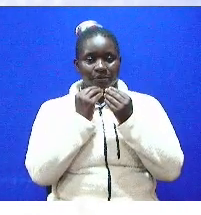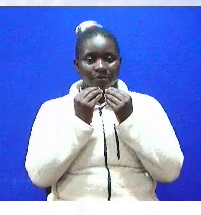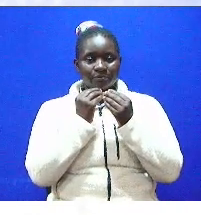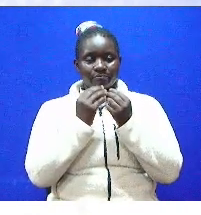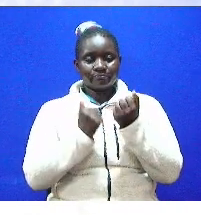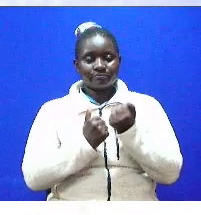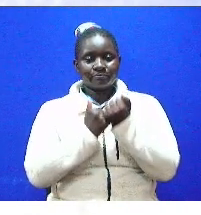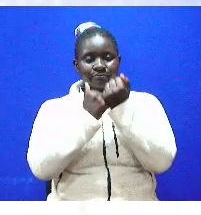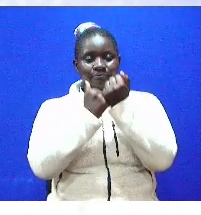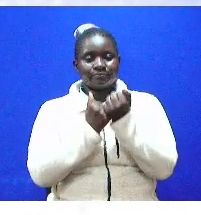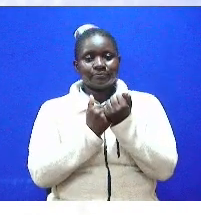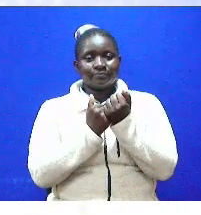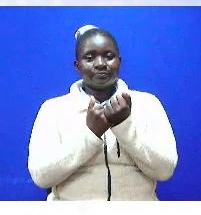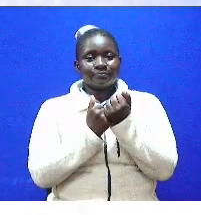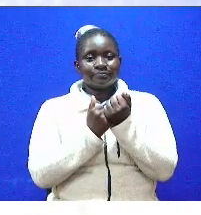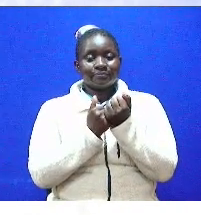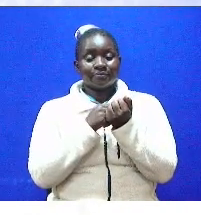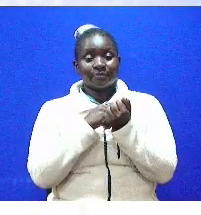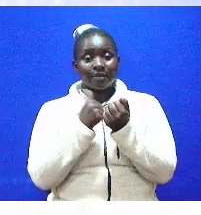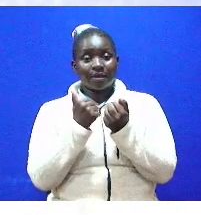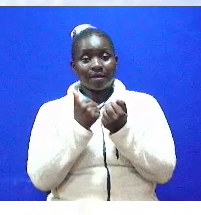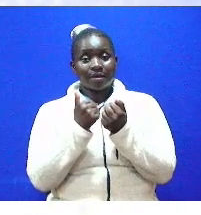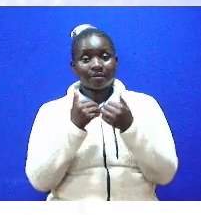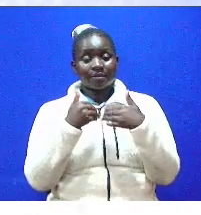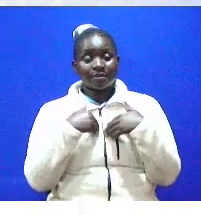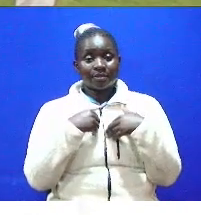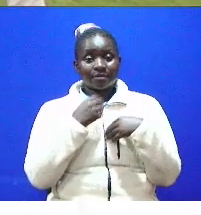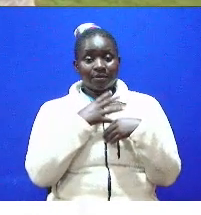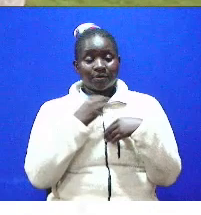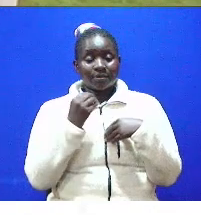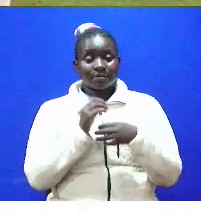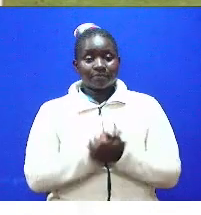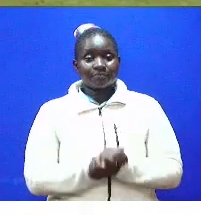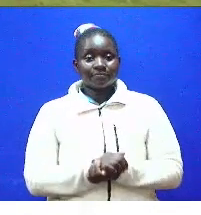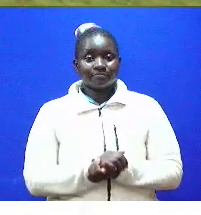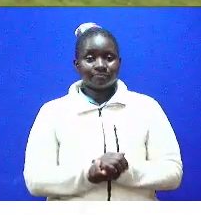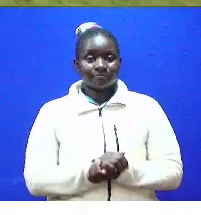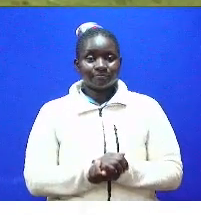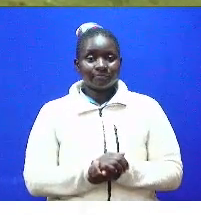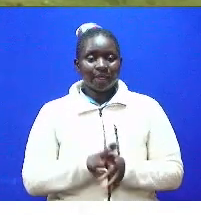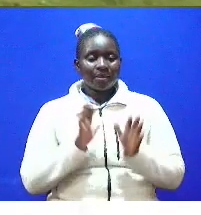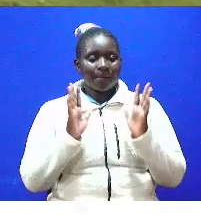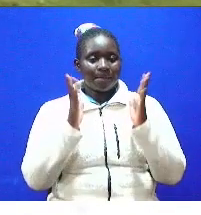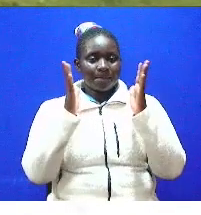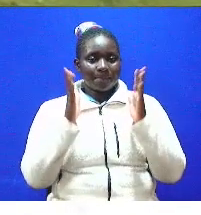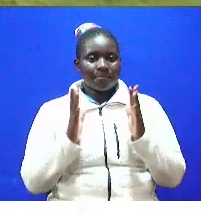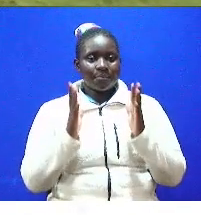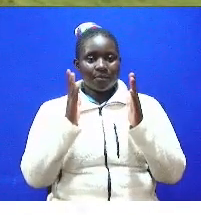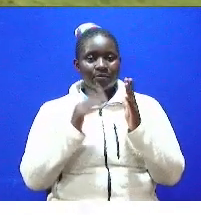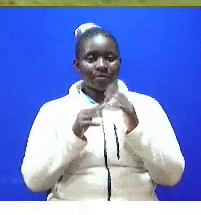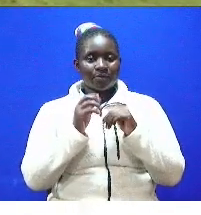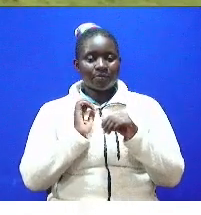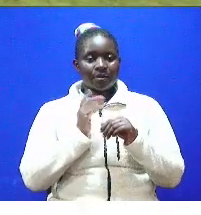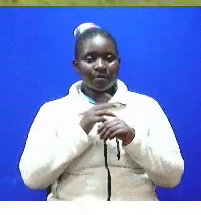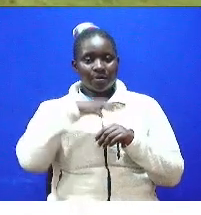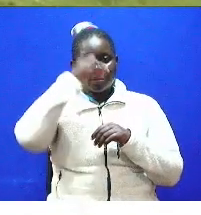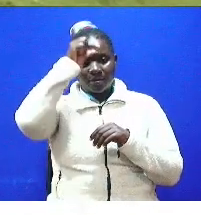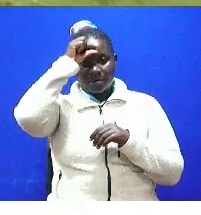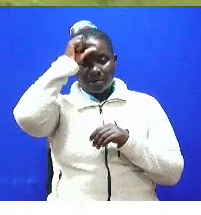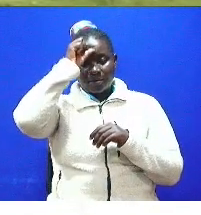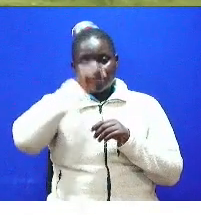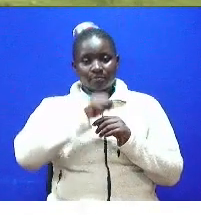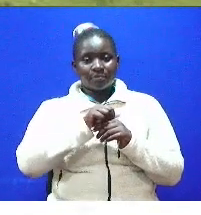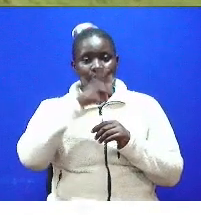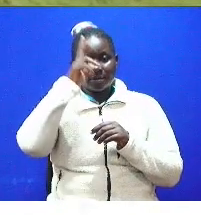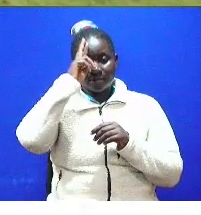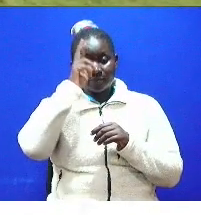kubasira ase amaganio ande baragani. Nakuru pongezi sana ase serikali yetu tukufu sababu